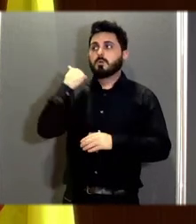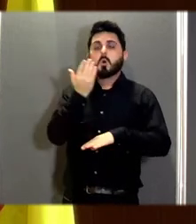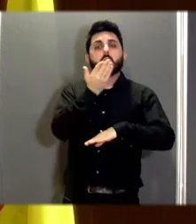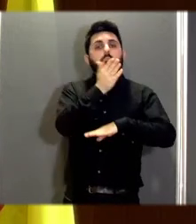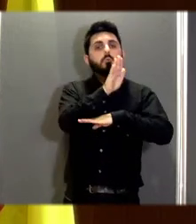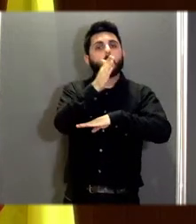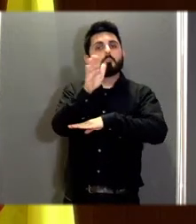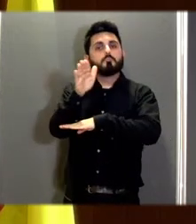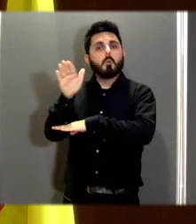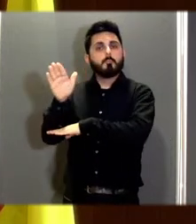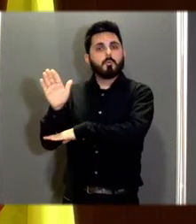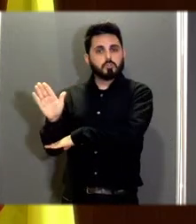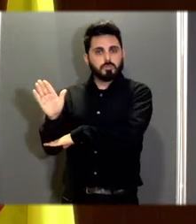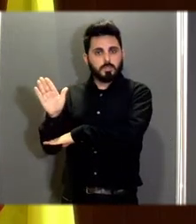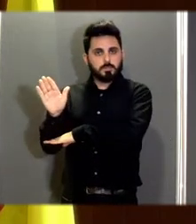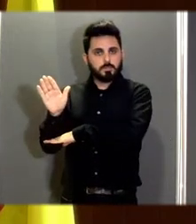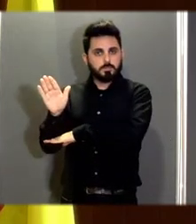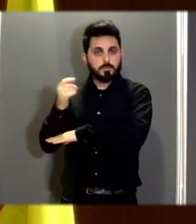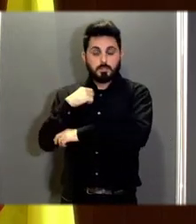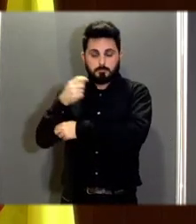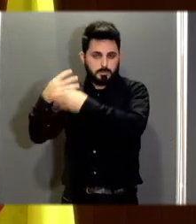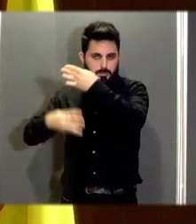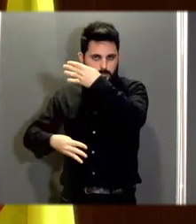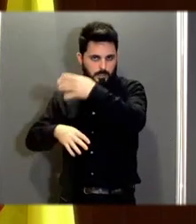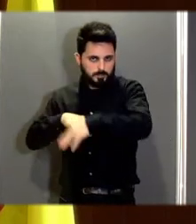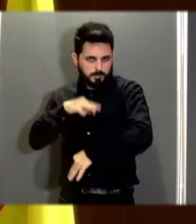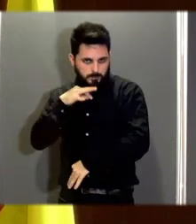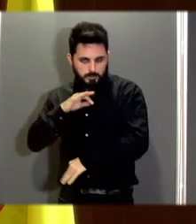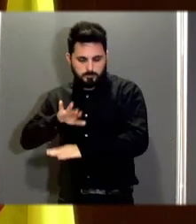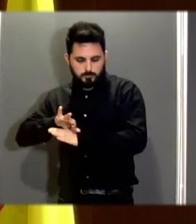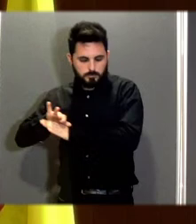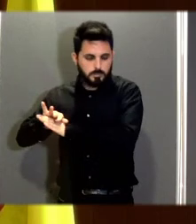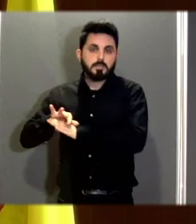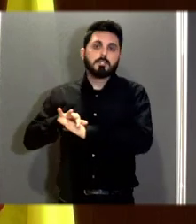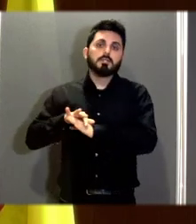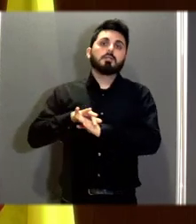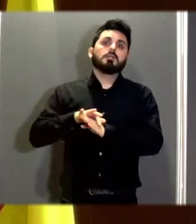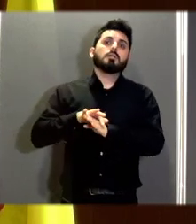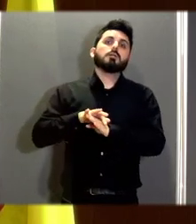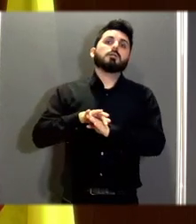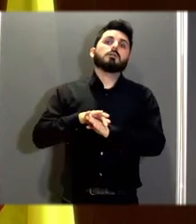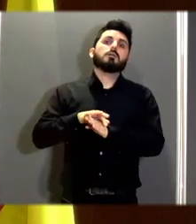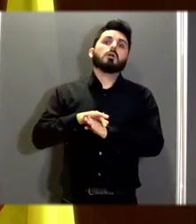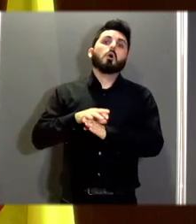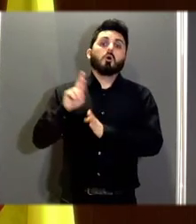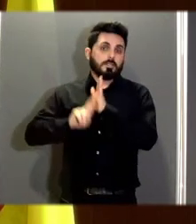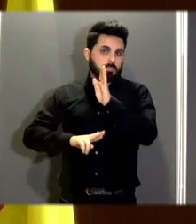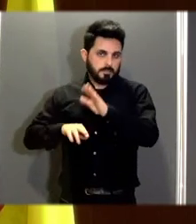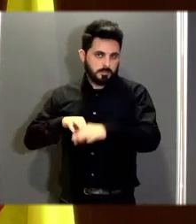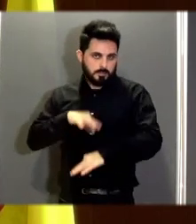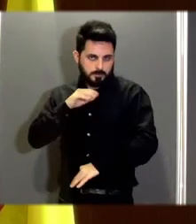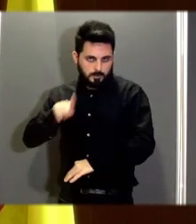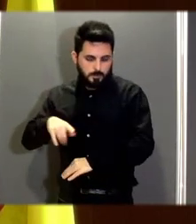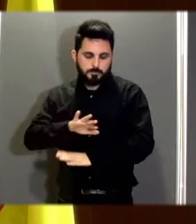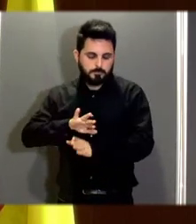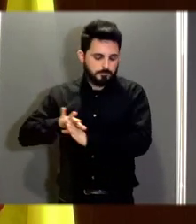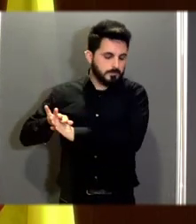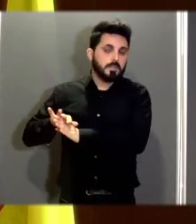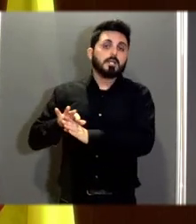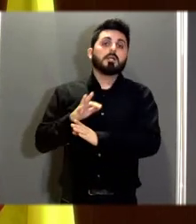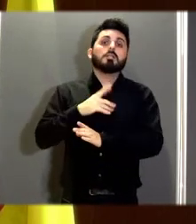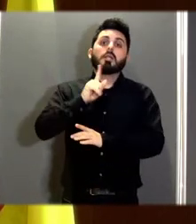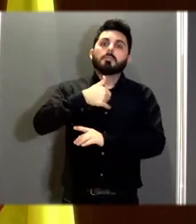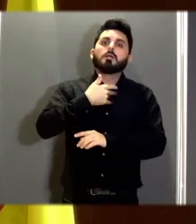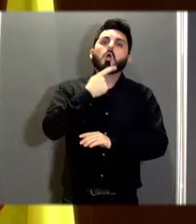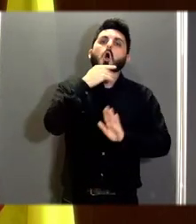propostes més enllà de la llista cívica o diferents de la llista cívica. Per exemple, es poden posar condicions per